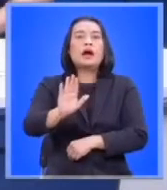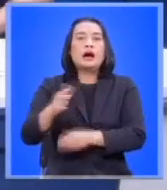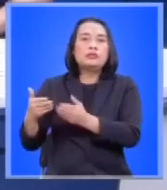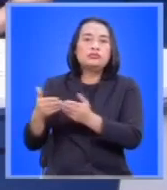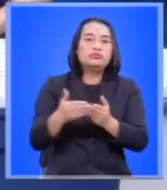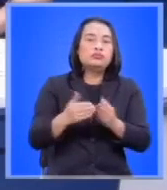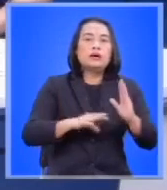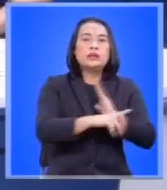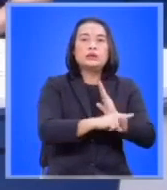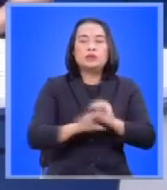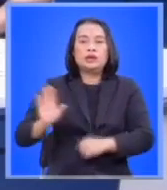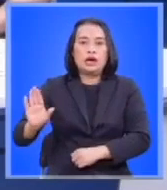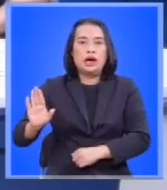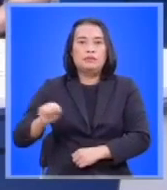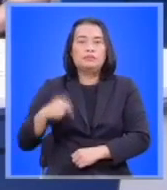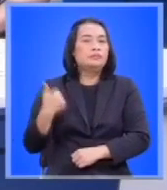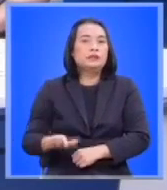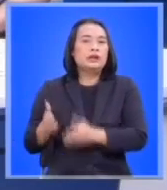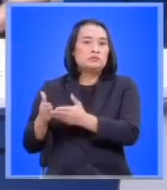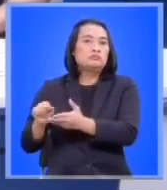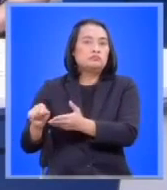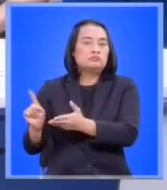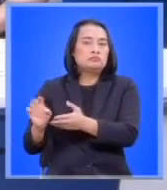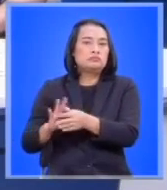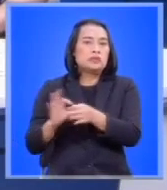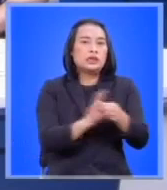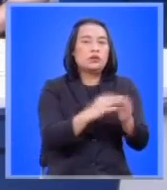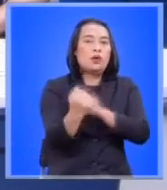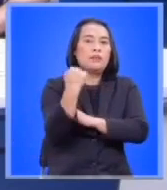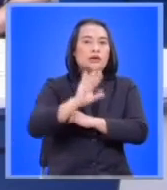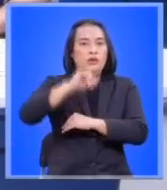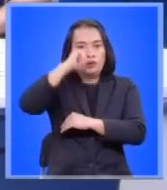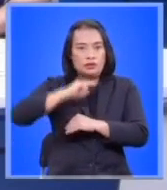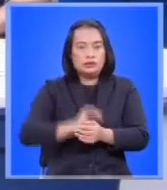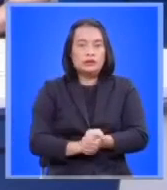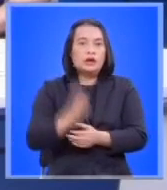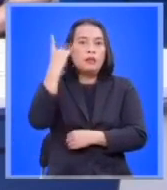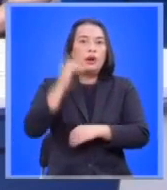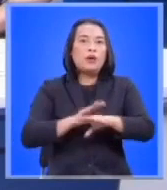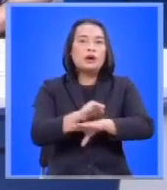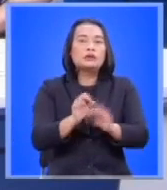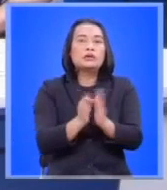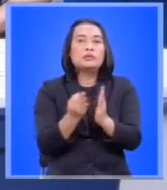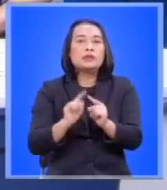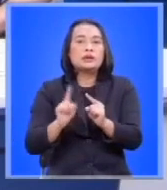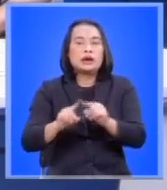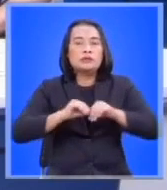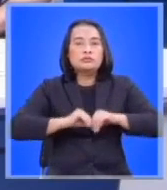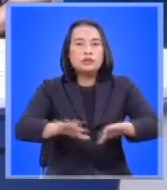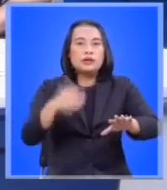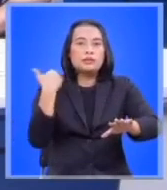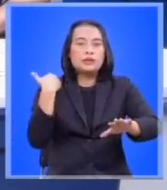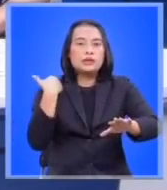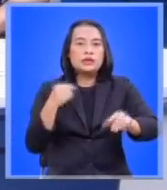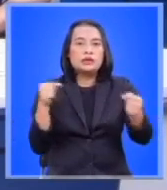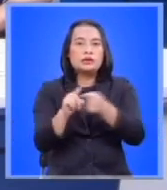ที่ท่าเรือแหลมฉบังเพราะว่าเกี่ยวกับเรื่องของความมั่นคงของประเทศด้วยเพราะว่าเมื่อวานนี้เนี่ยในโลกออนไลน์ก็มีการพูดถึงกันอย่างกว้างขวางเกี่ยวกับกรณี